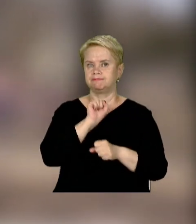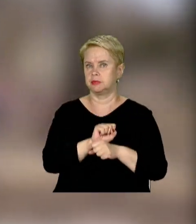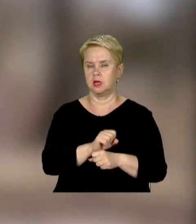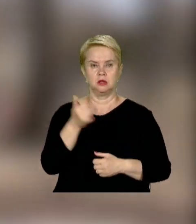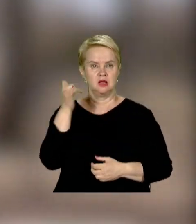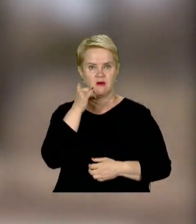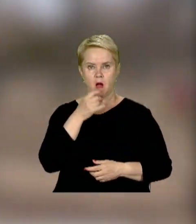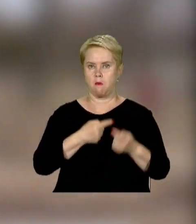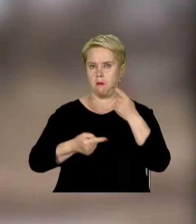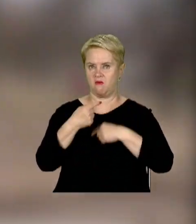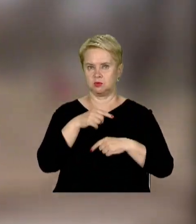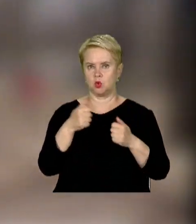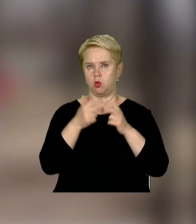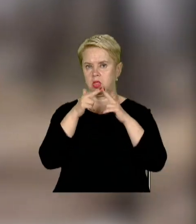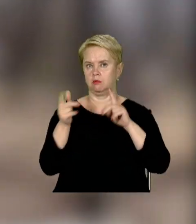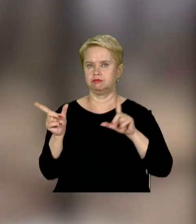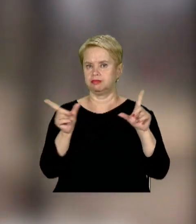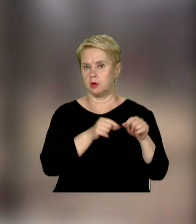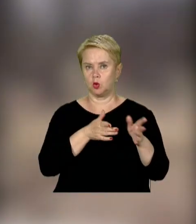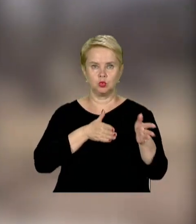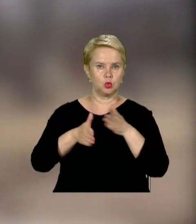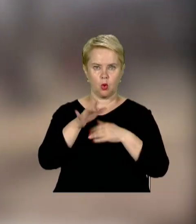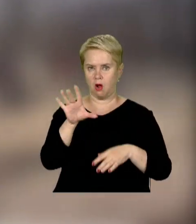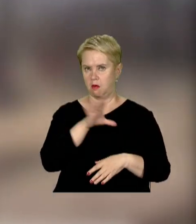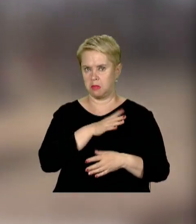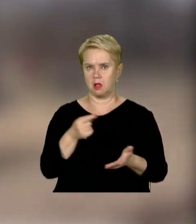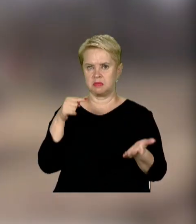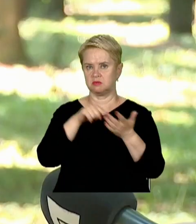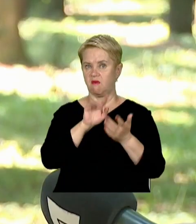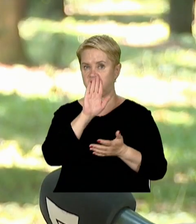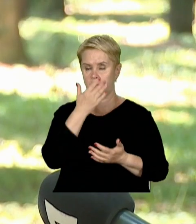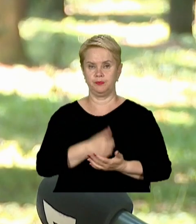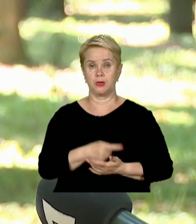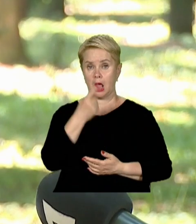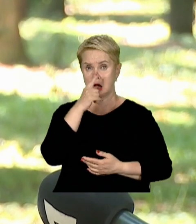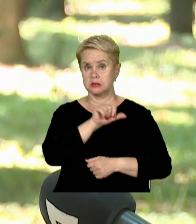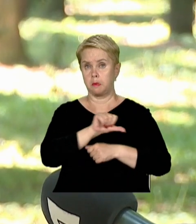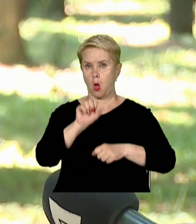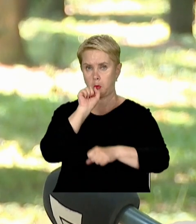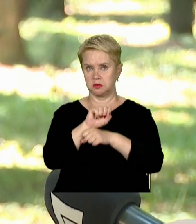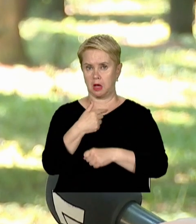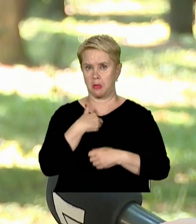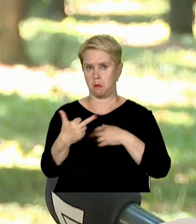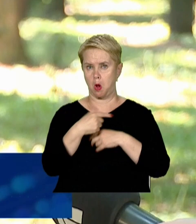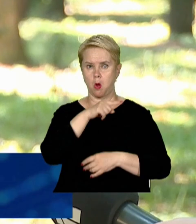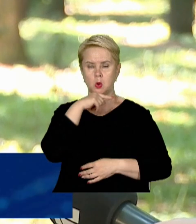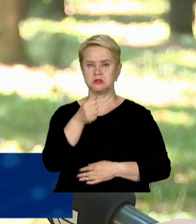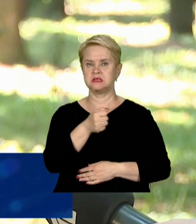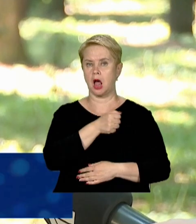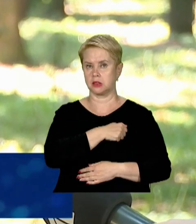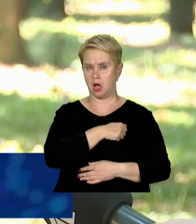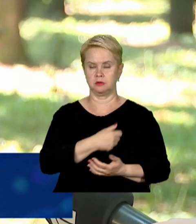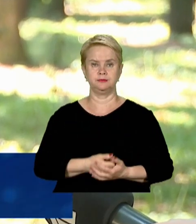влада вирішила повертатися до Дніпра. Але й дорога була під прицілом ворога. На одному з блокпостів ко мені підійшов російський